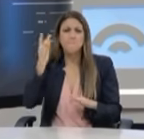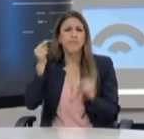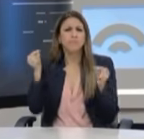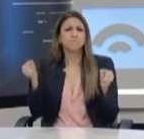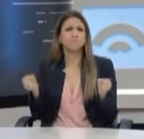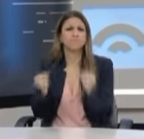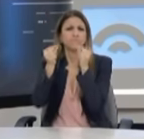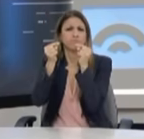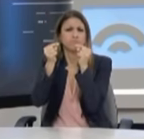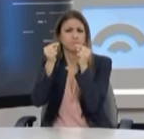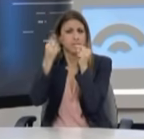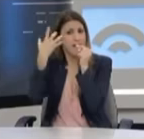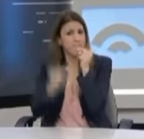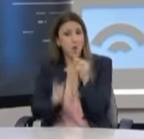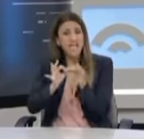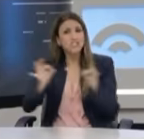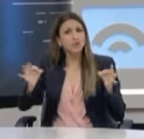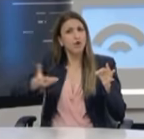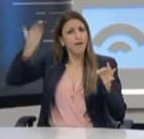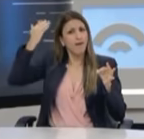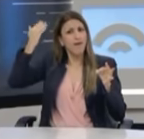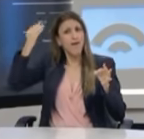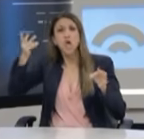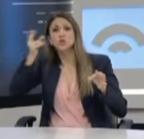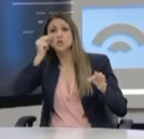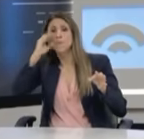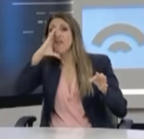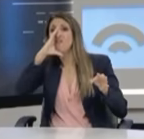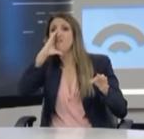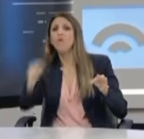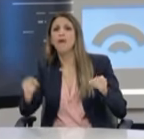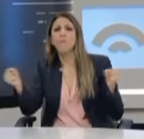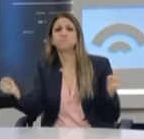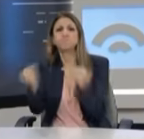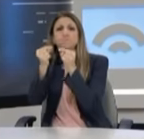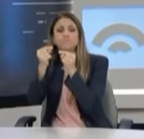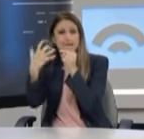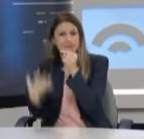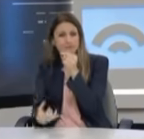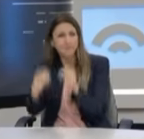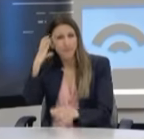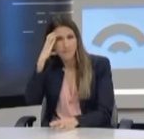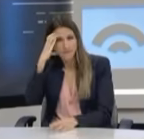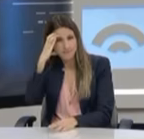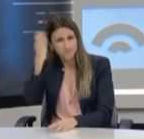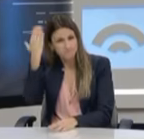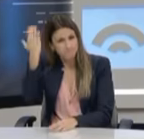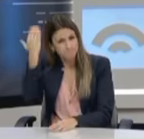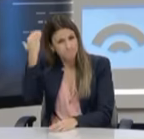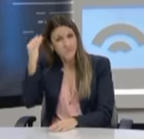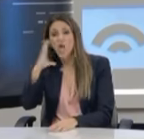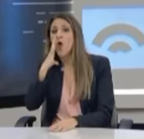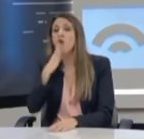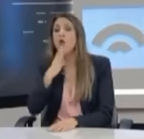διαμάχη ιστορική μεταξύ Σκοπίων και Βουλγαρίας. Καθώς θέλω να σας θυμίσω ότι